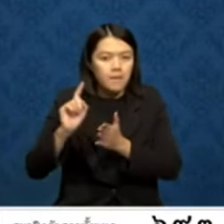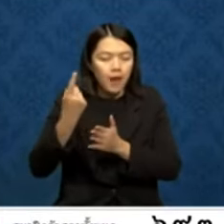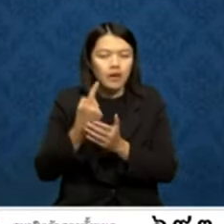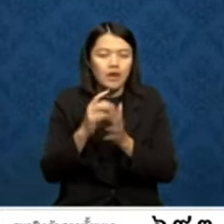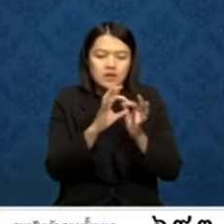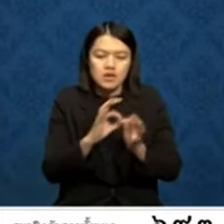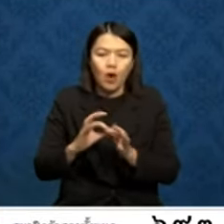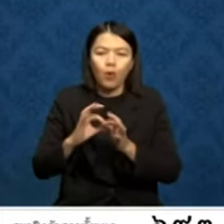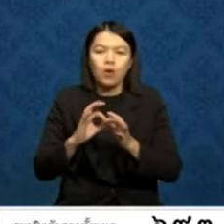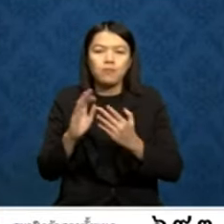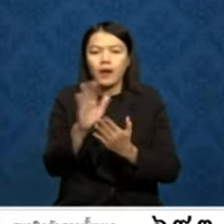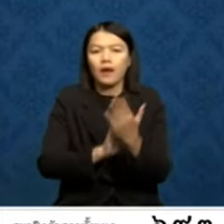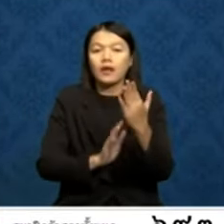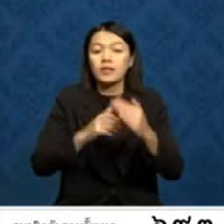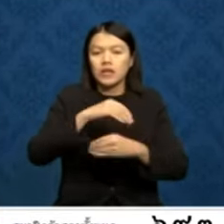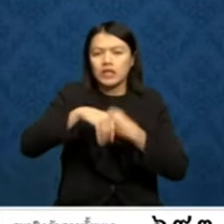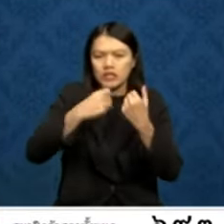จุบัน